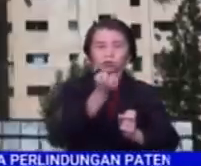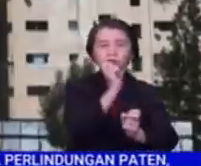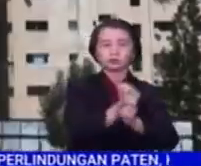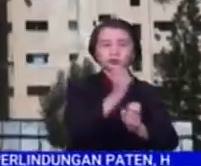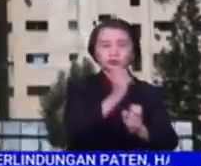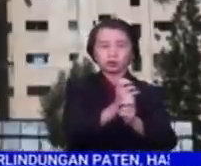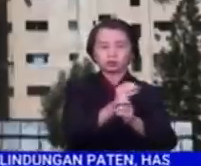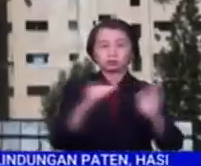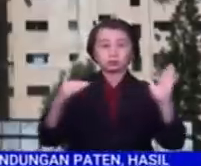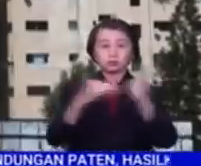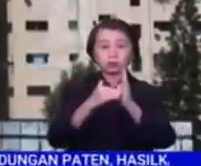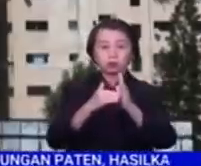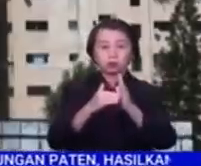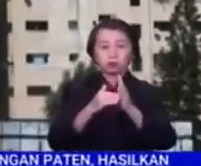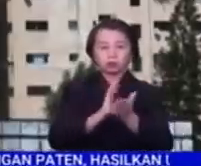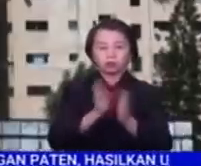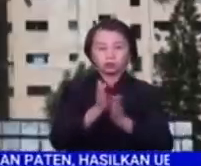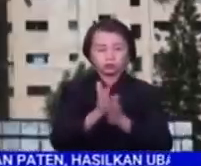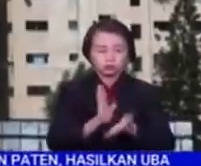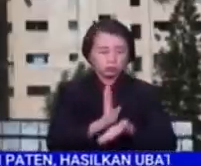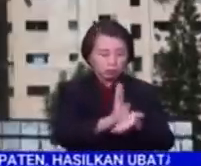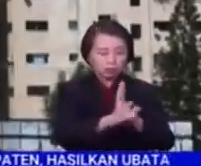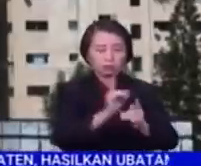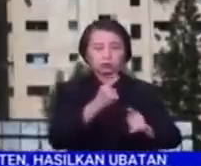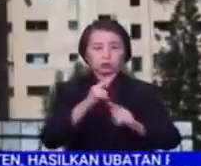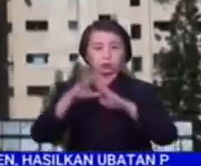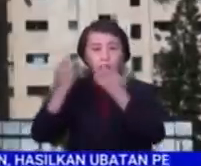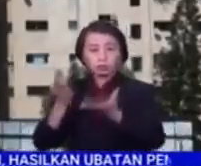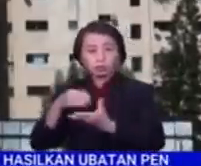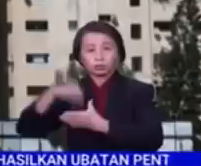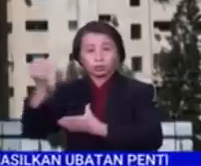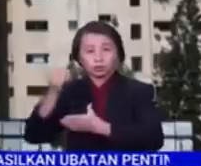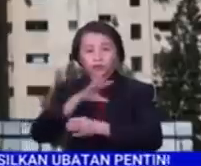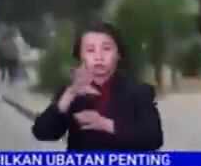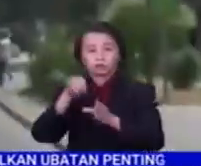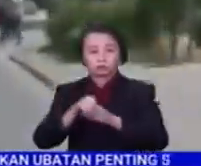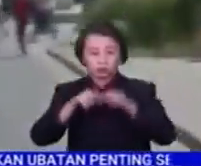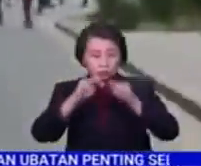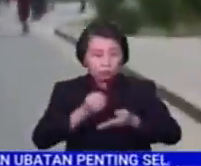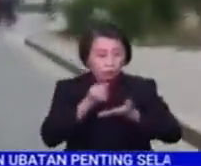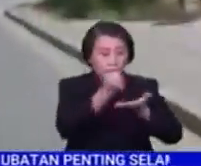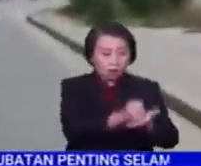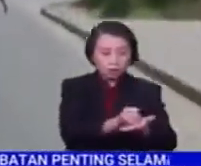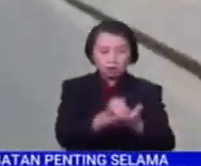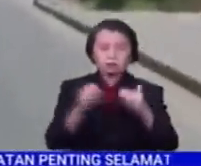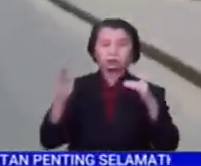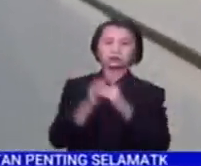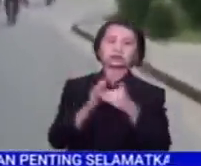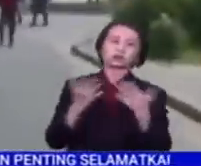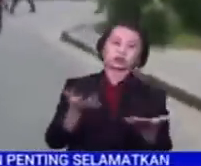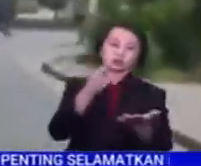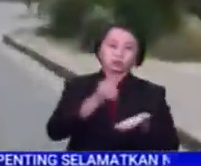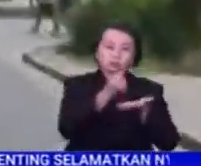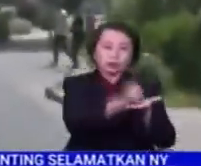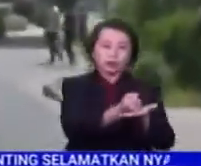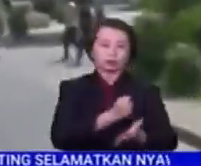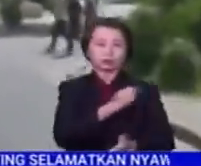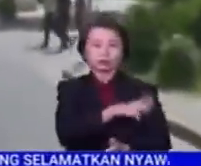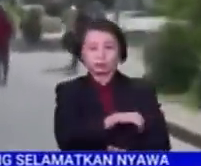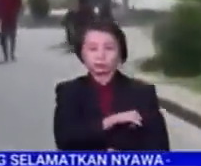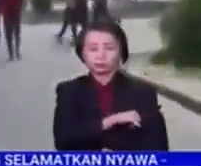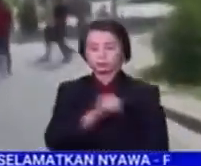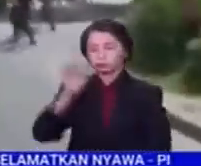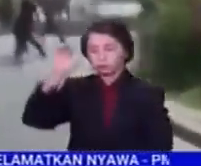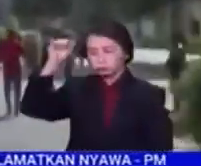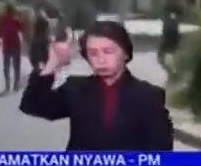dan menyikat sebarang usaha bantuan dari dunia luar termasuk misi kemanusiaan untuk penduduk Palestina alasan